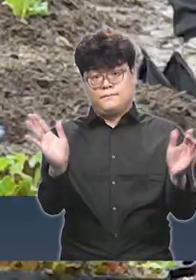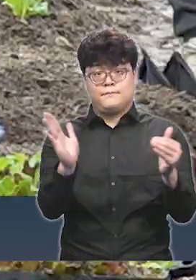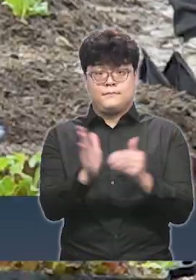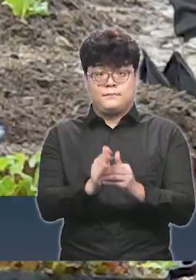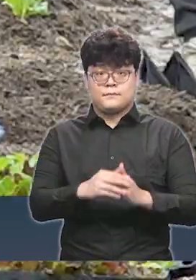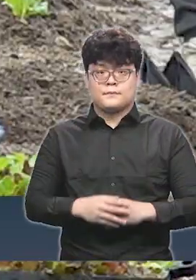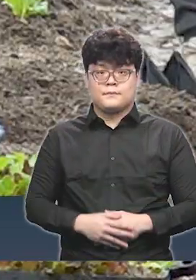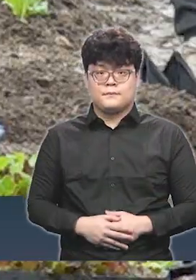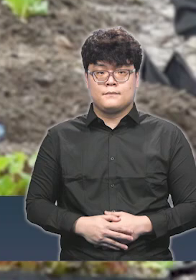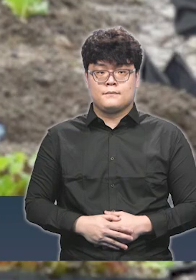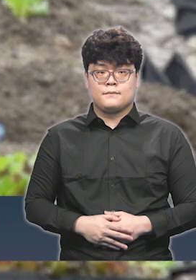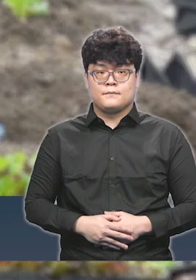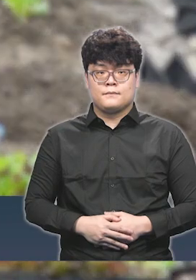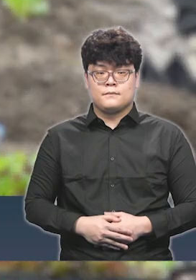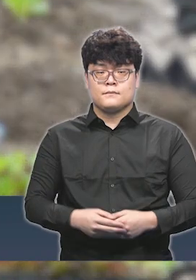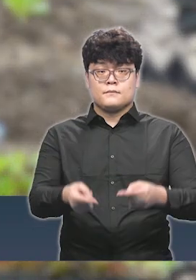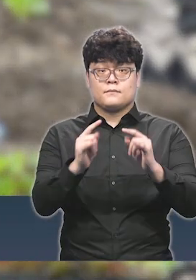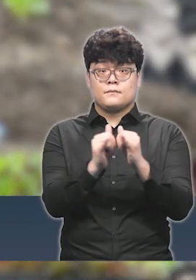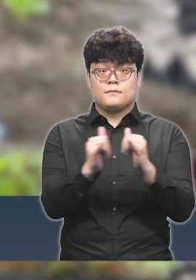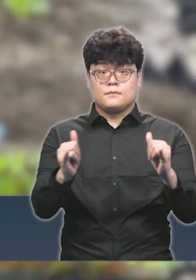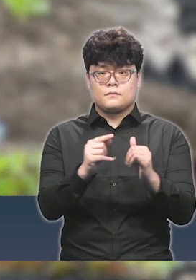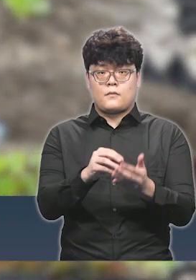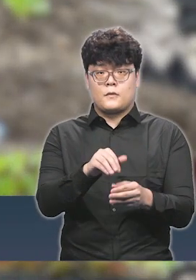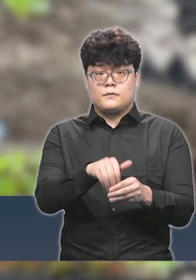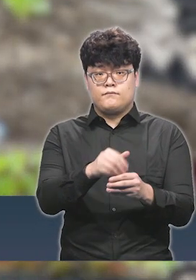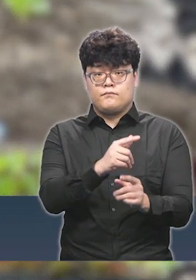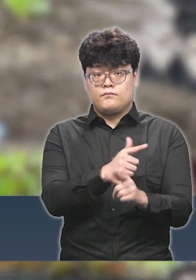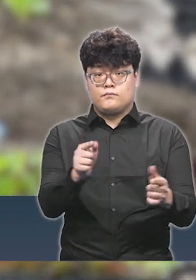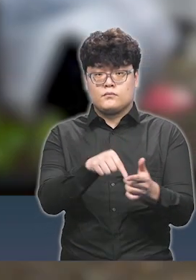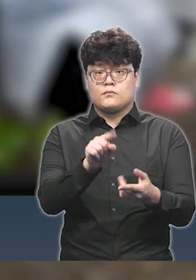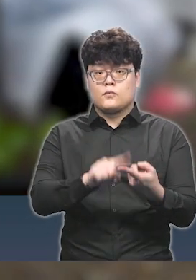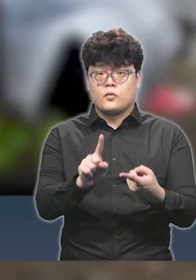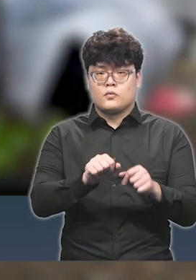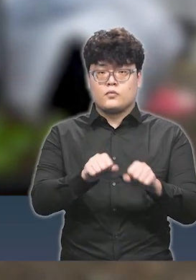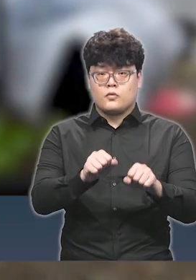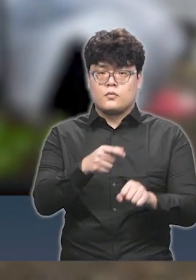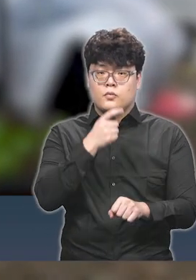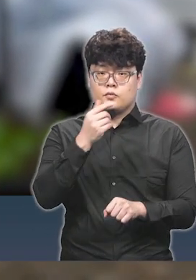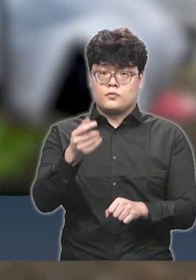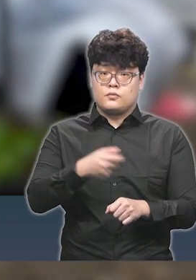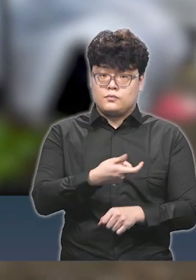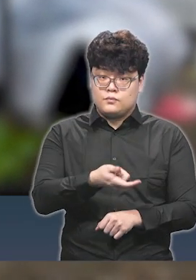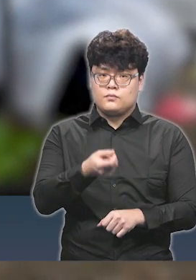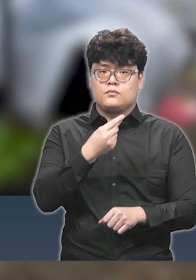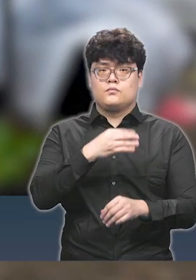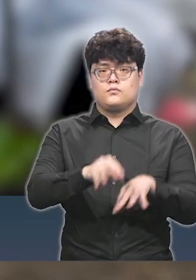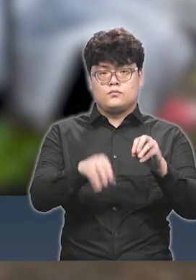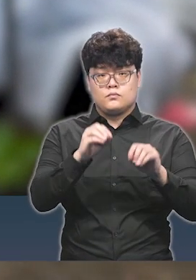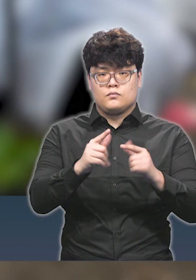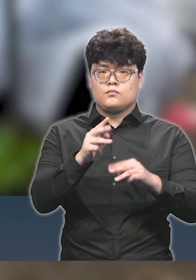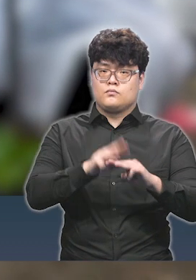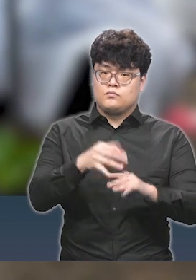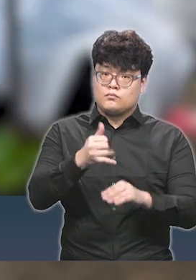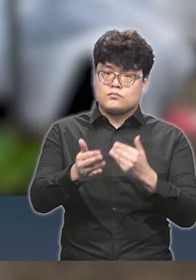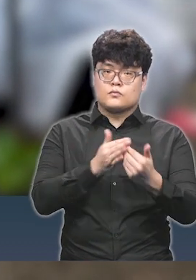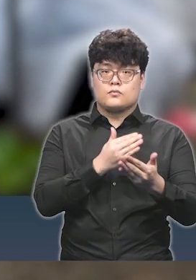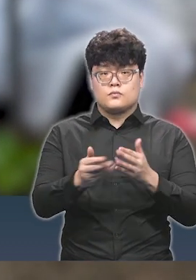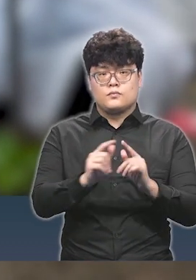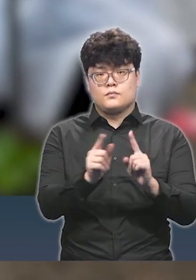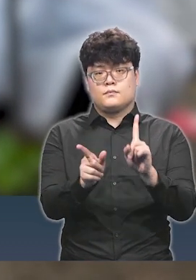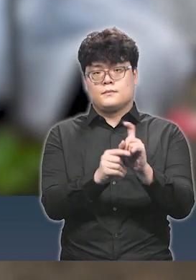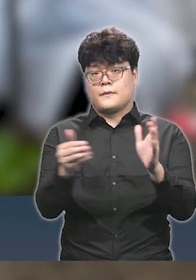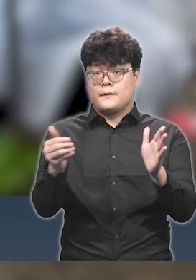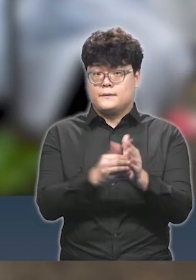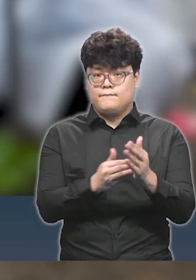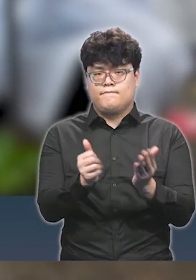참가자들은 제공된 모종을 심고 청소 물주기 풀뽑기 등 텃밭을 가꾸고 11월까지 농작물을